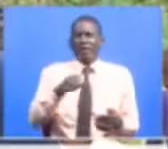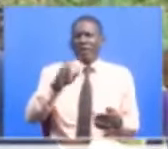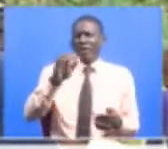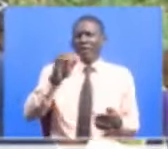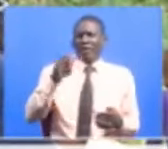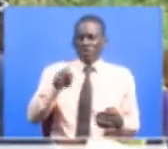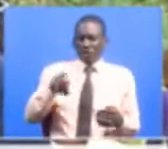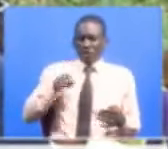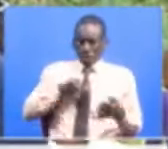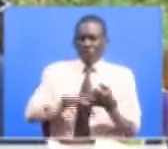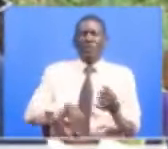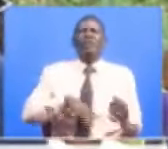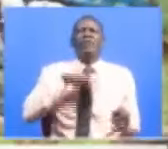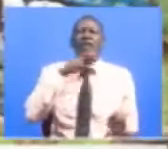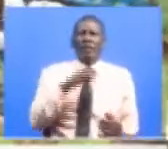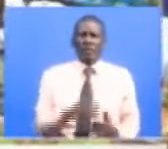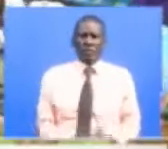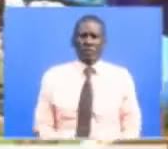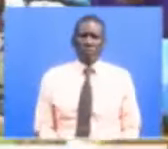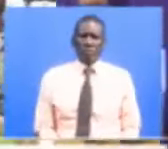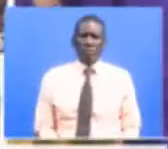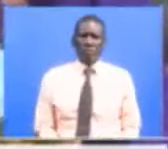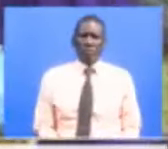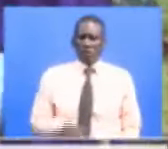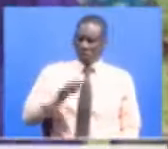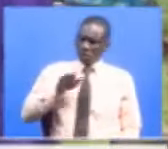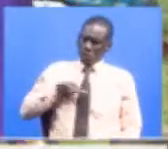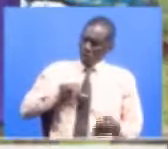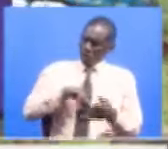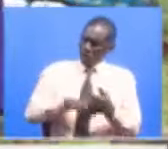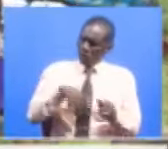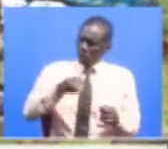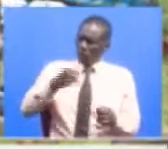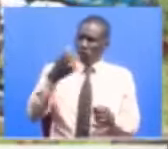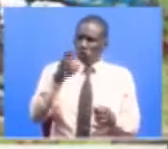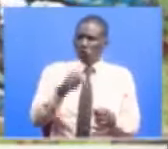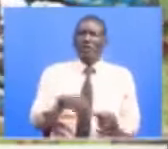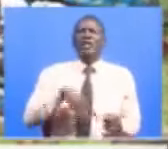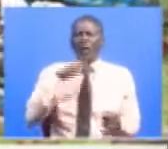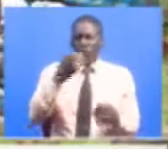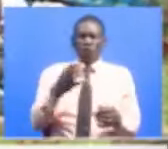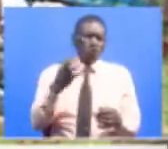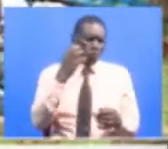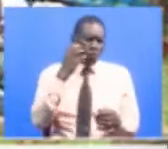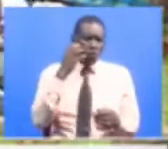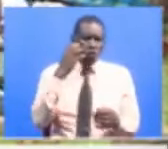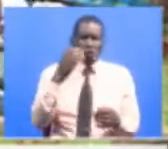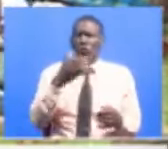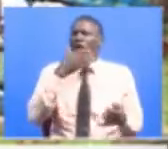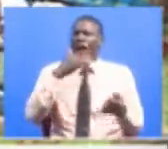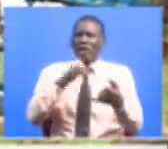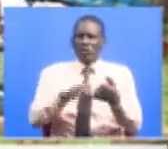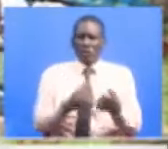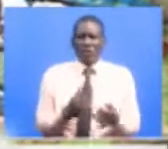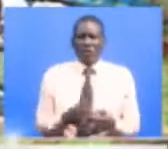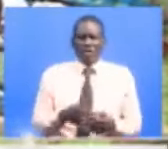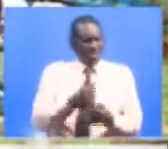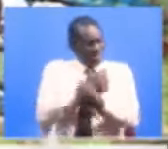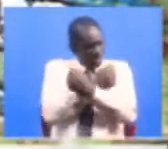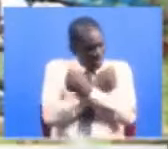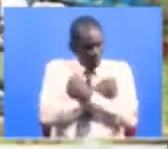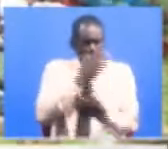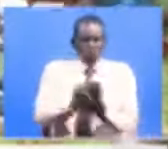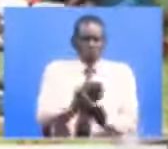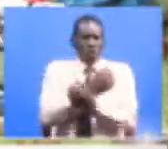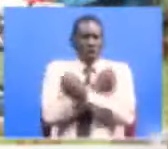cha huyo marehemu Wamboi. Huyo madam alikufa tu juu ya kuhuzunika juu ya bwana yake amekufa. Mapenzi